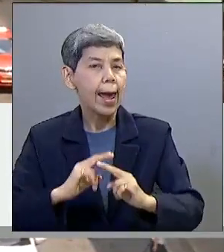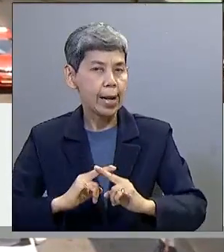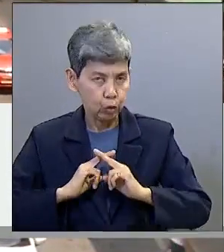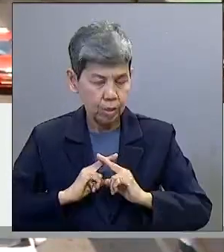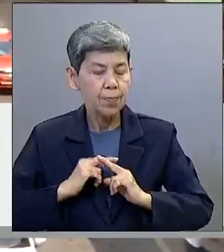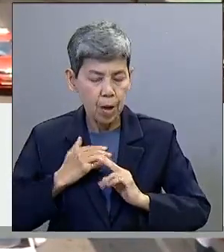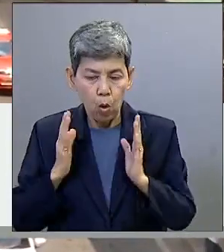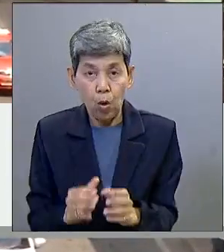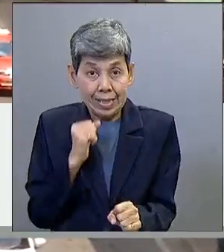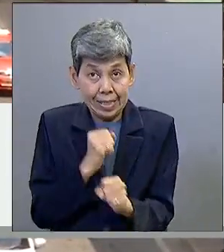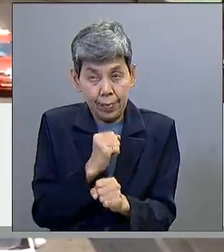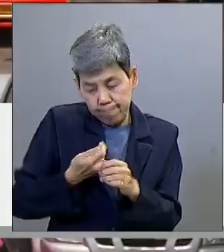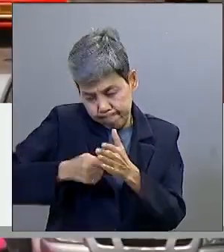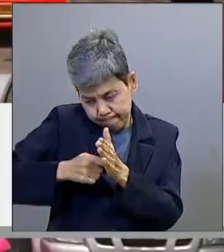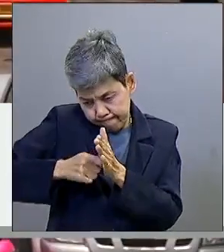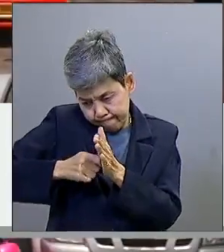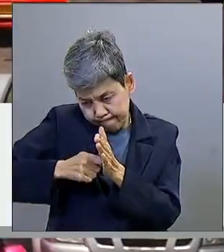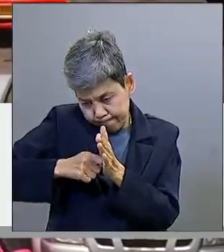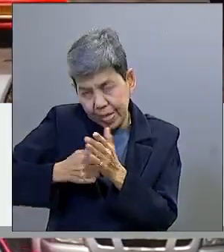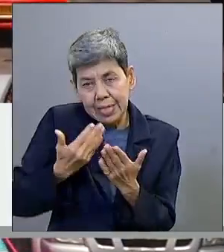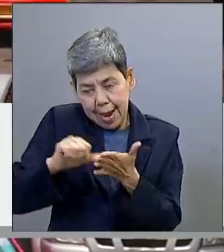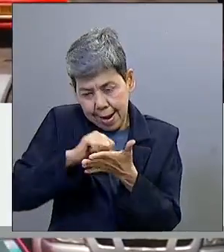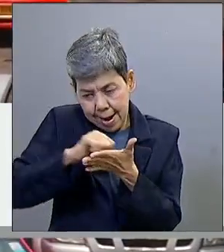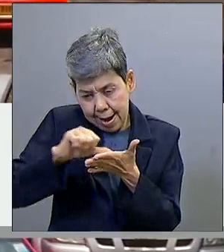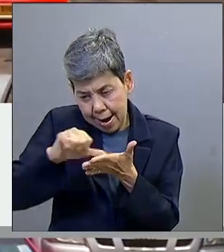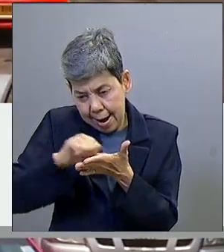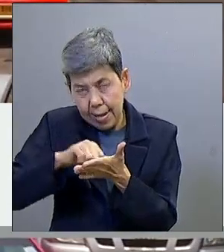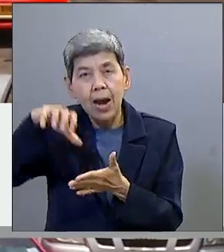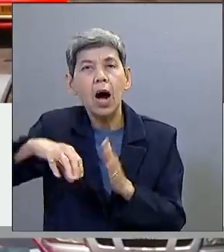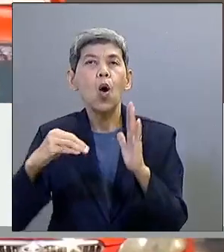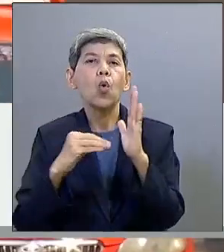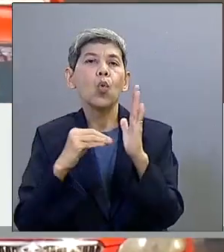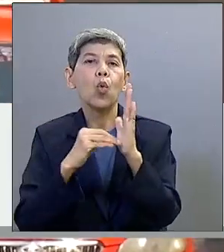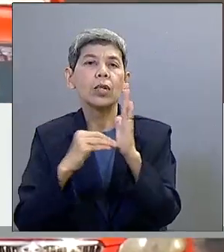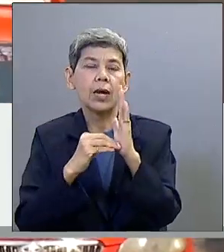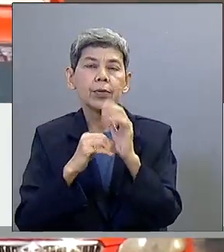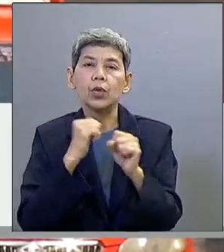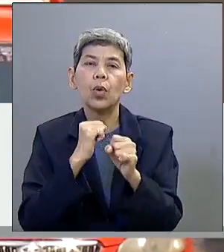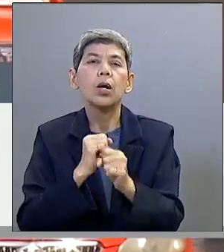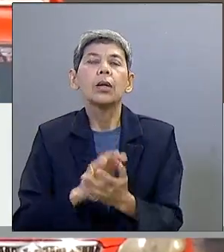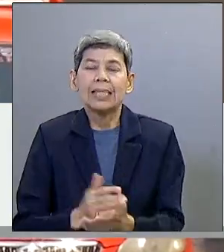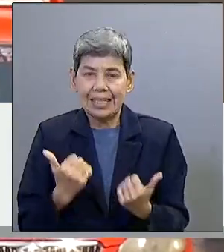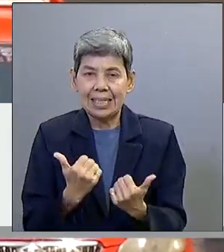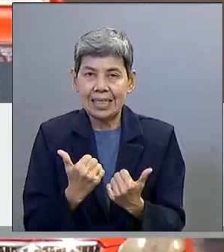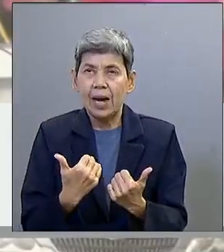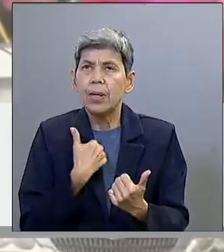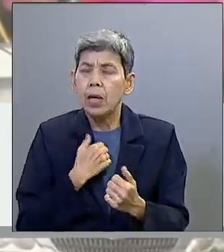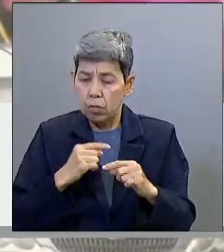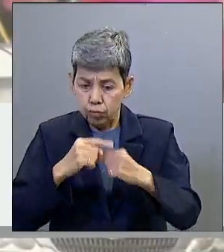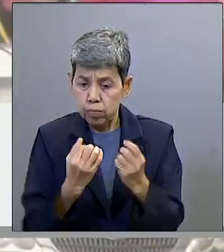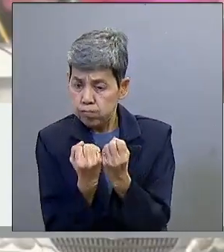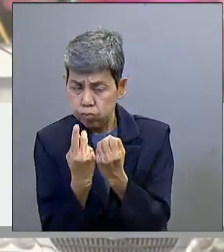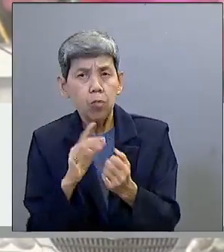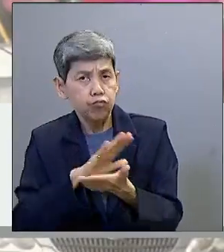นำเจ้าหน้าที่มาให้บริการแบบจูนมิเตอร์ที่สถานีกลางกรุงเทพฯอภิวัฒน์ค่ะสำหรับมิเตอร์ต้องอยู่ในสภาพสมบูรณ์